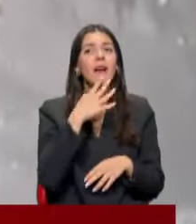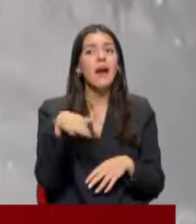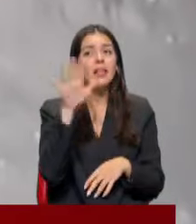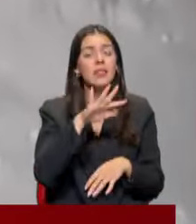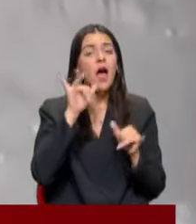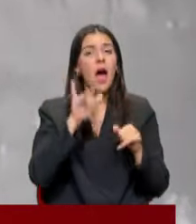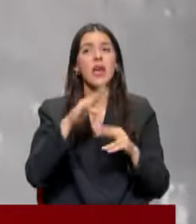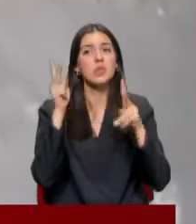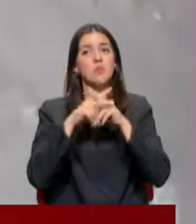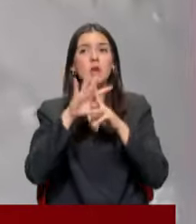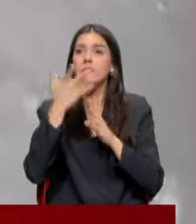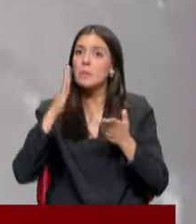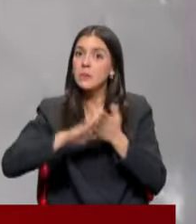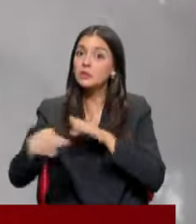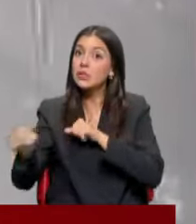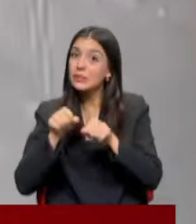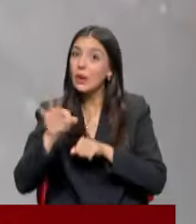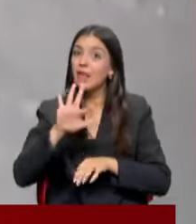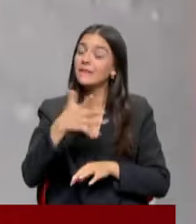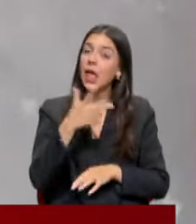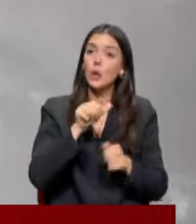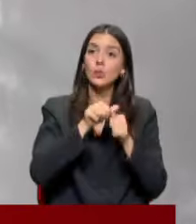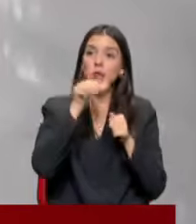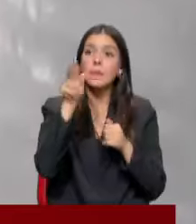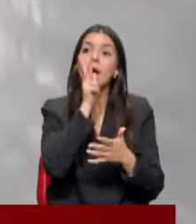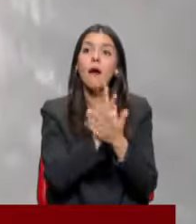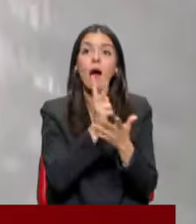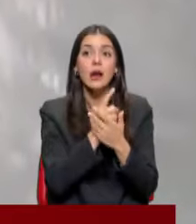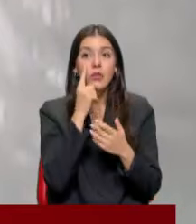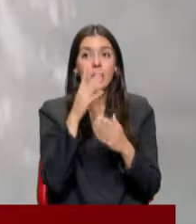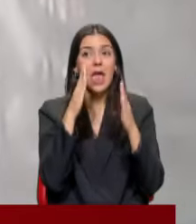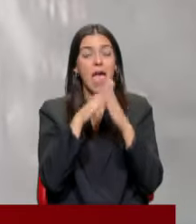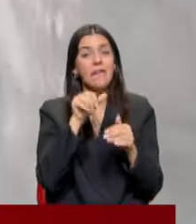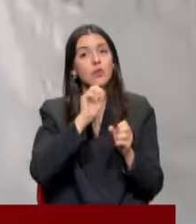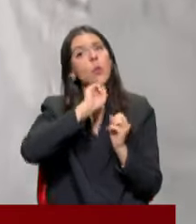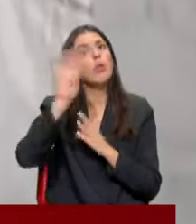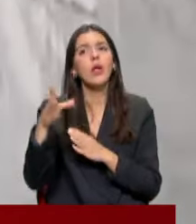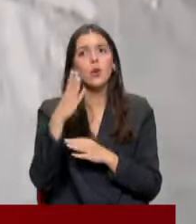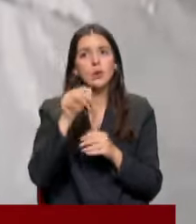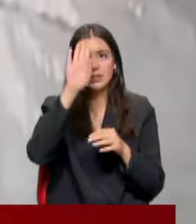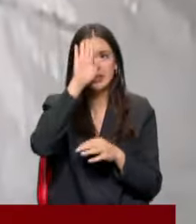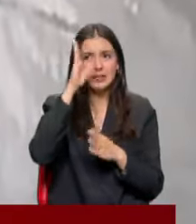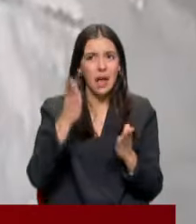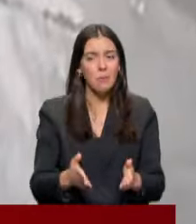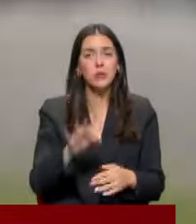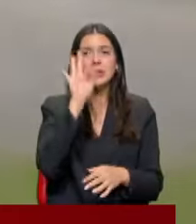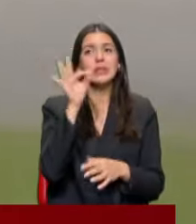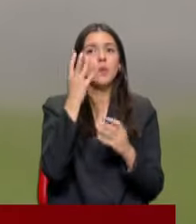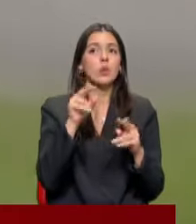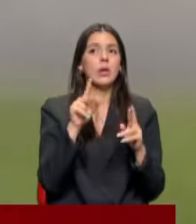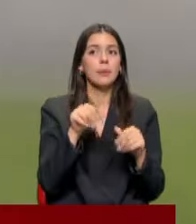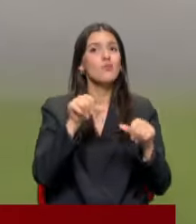da karakolda ya barışmaya zorlanıyor ya da uzaklaştırma kararıyla eve yollanıyor. İstanbul Silivri'de olduğu